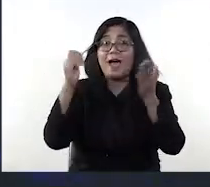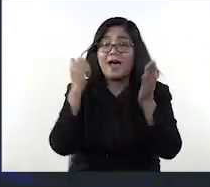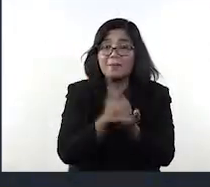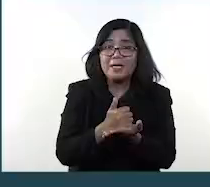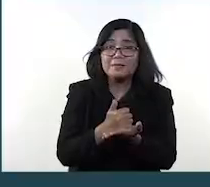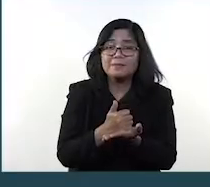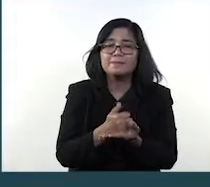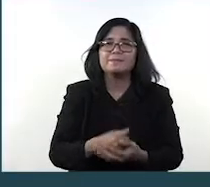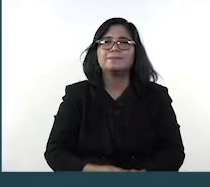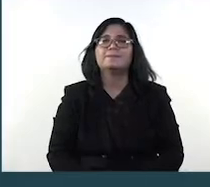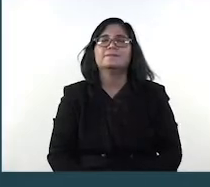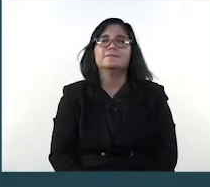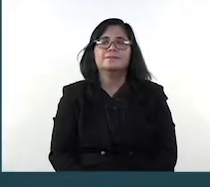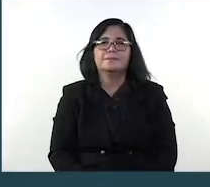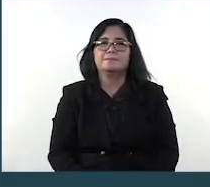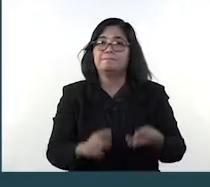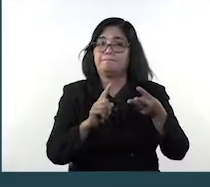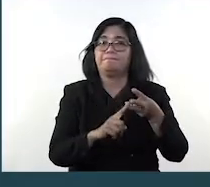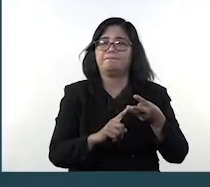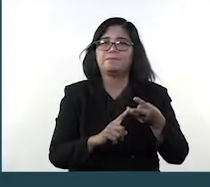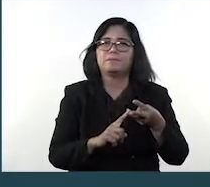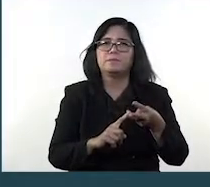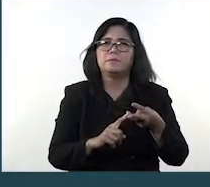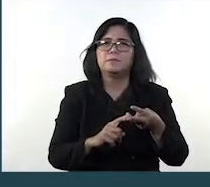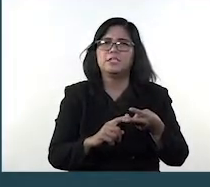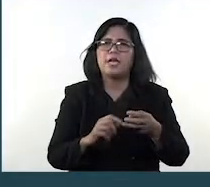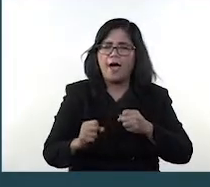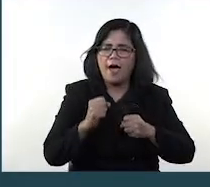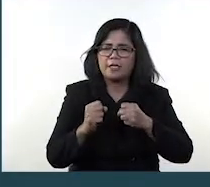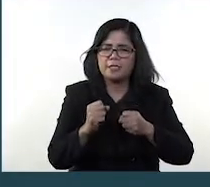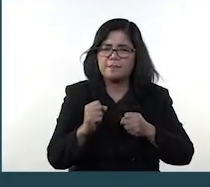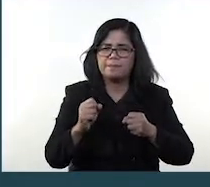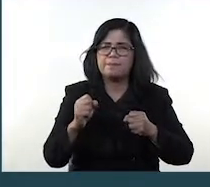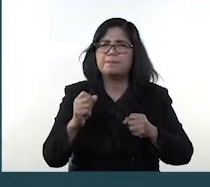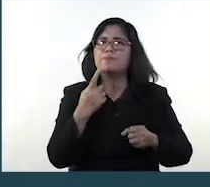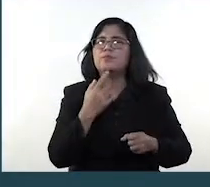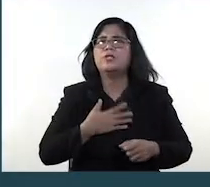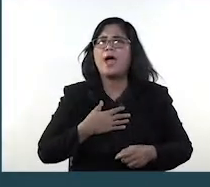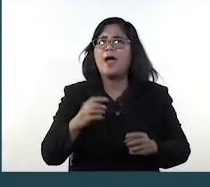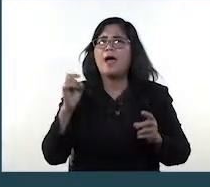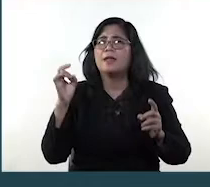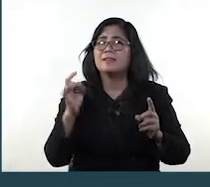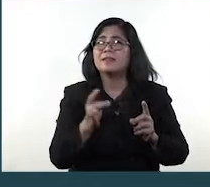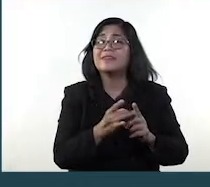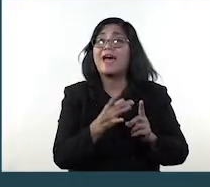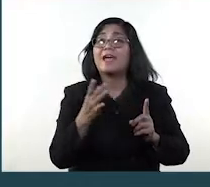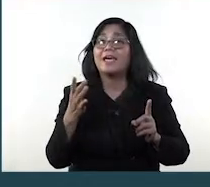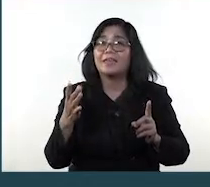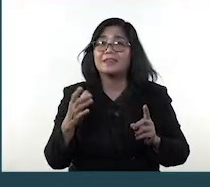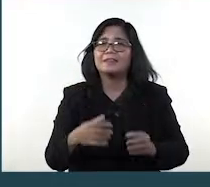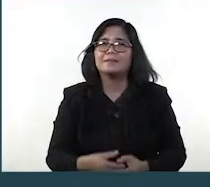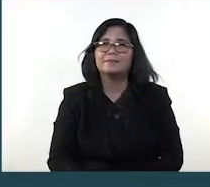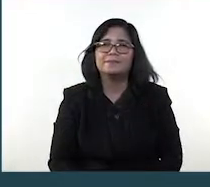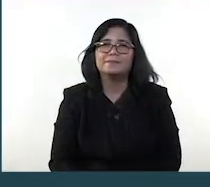Hai yang ketika hai kenapa kita proaktif dan memiliki target yang kita diajarkan sebagai